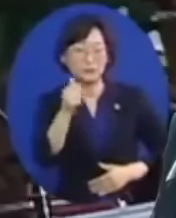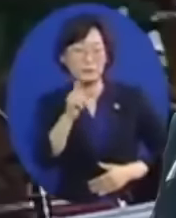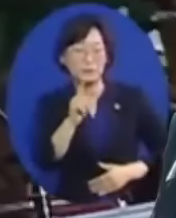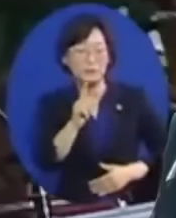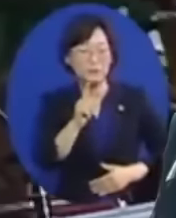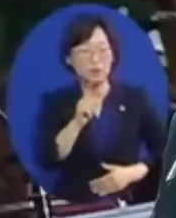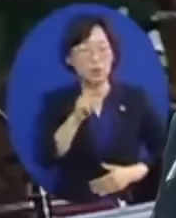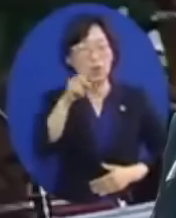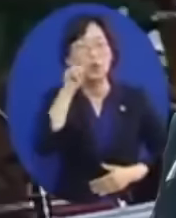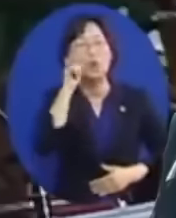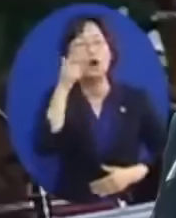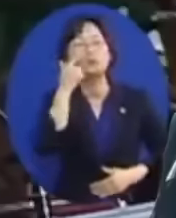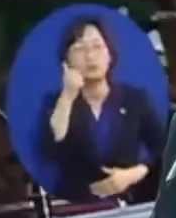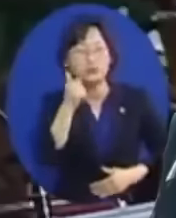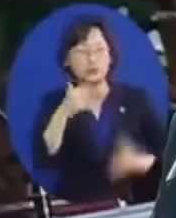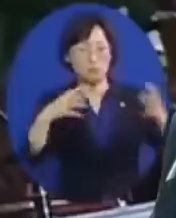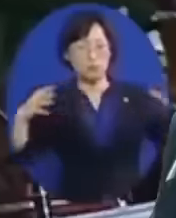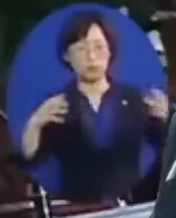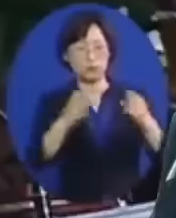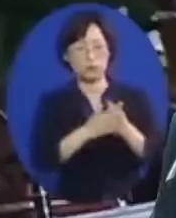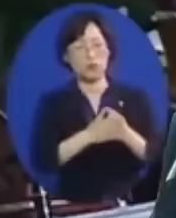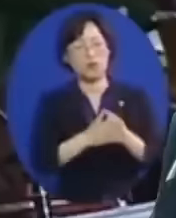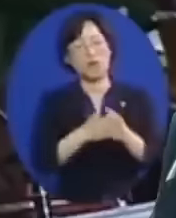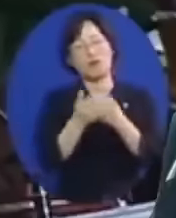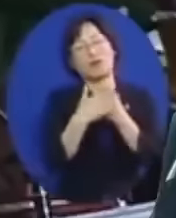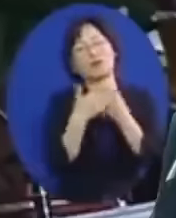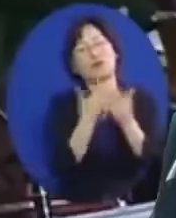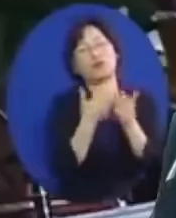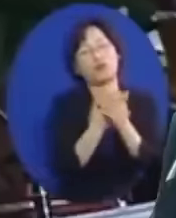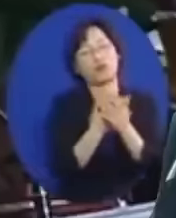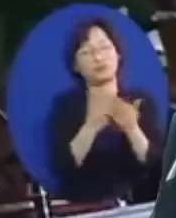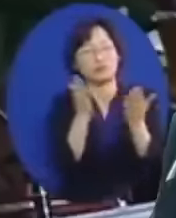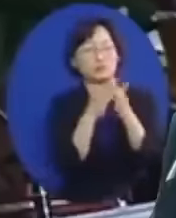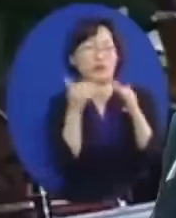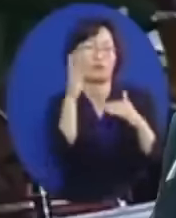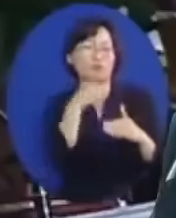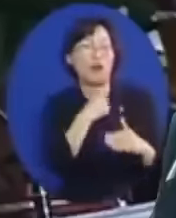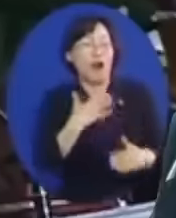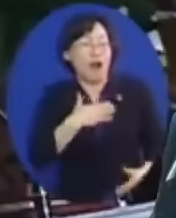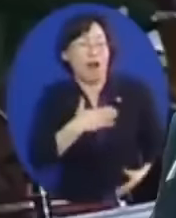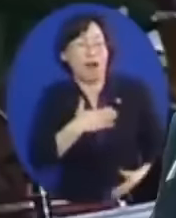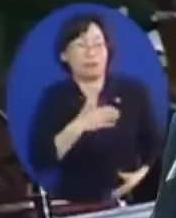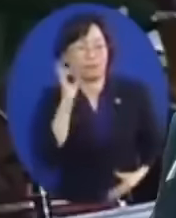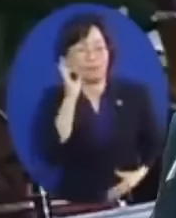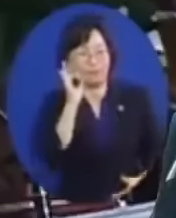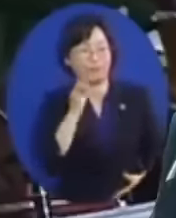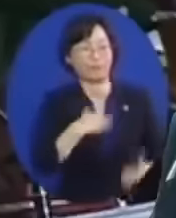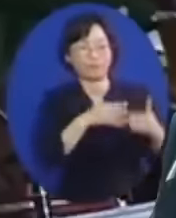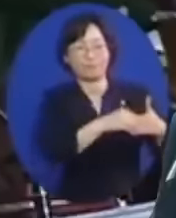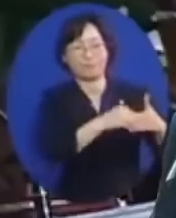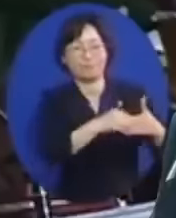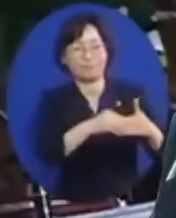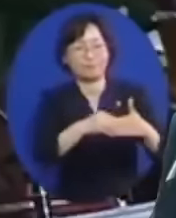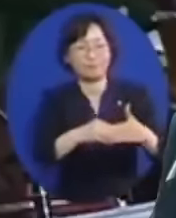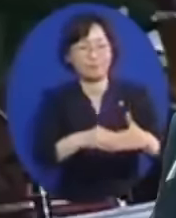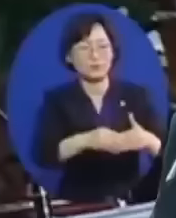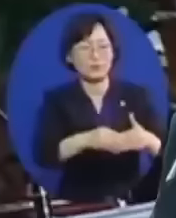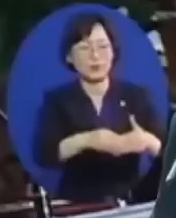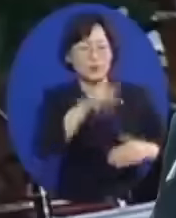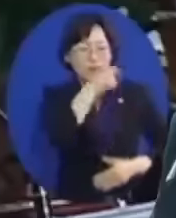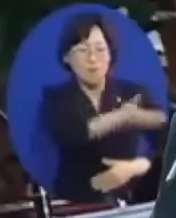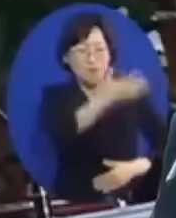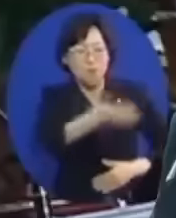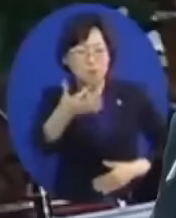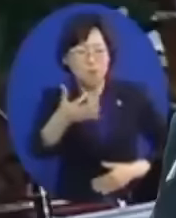가야 되겠는데 딸 좀 도와주소. 그럼 가지. 곧장 나오셔서 내 손을 잡고 그 물가에 오면 물이